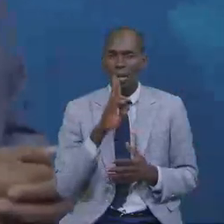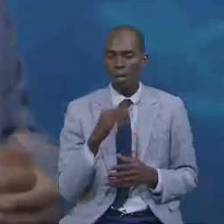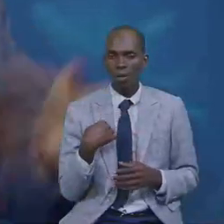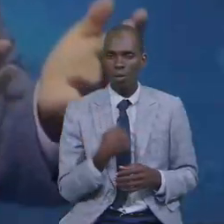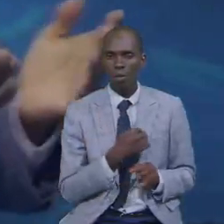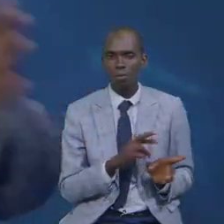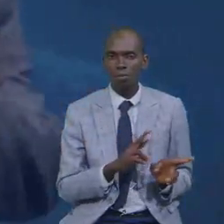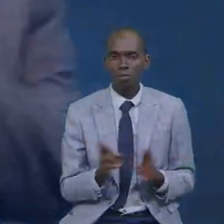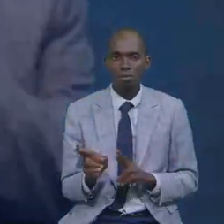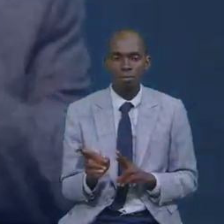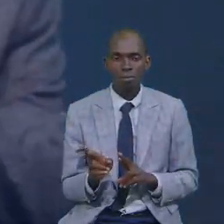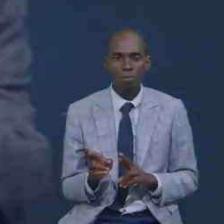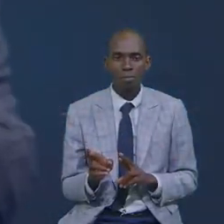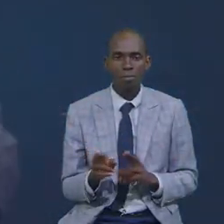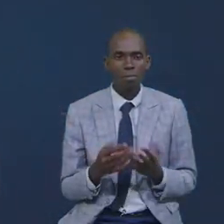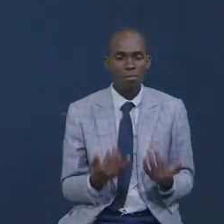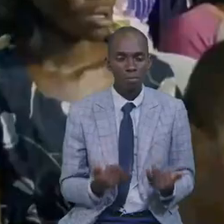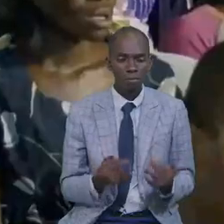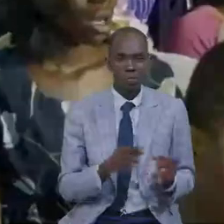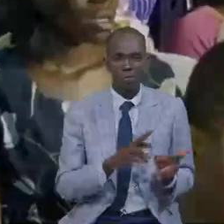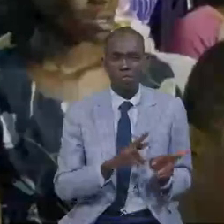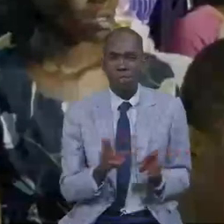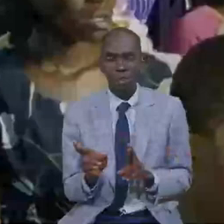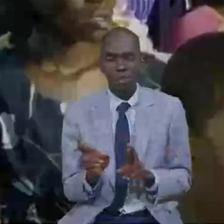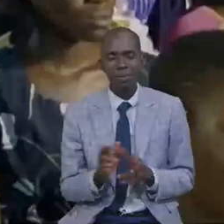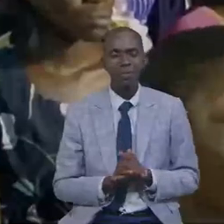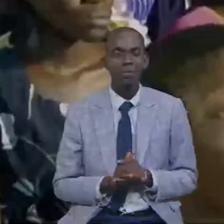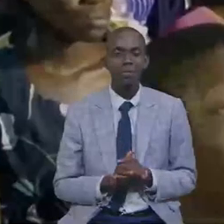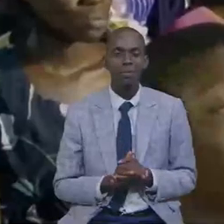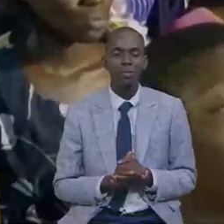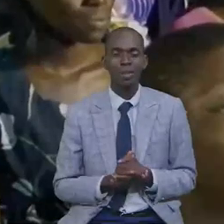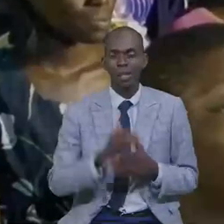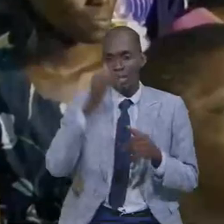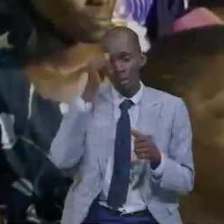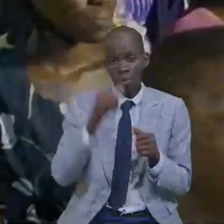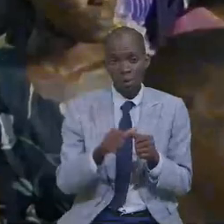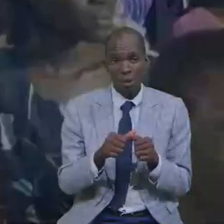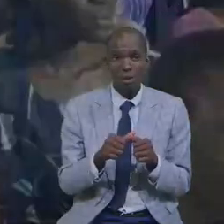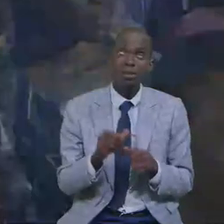est-ce que nous sommes prêts maintenant j'ai dit est-ce que nous sommes prêts maintenant rappelez-vous